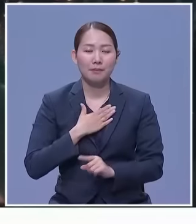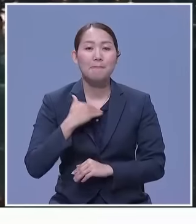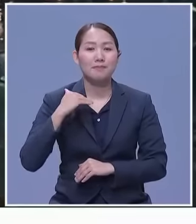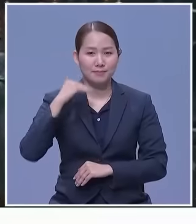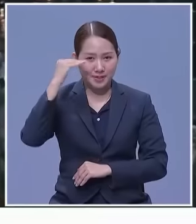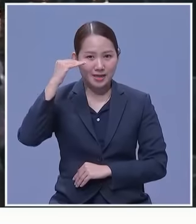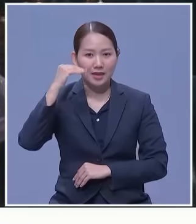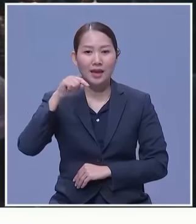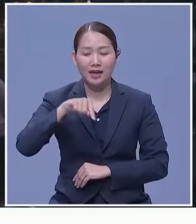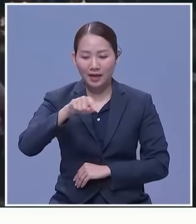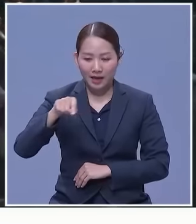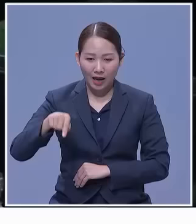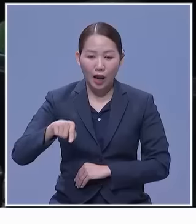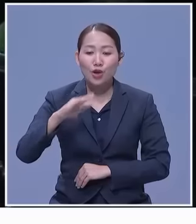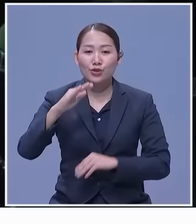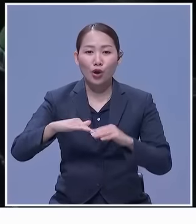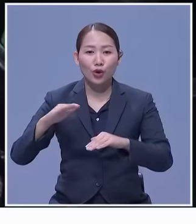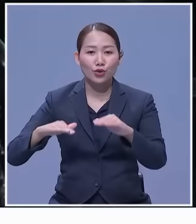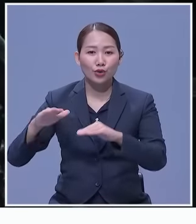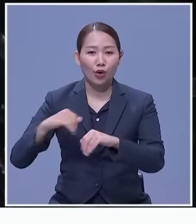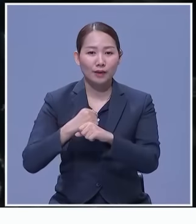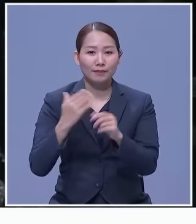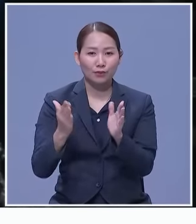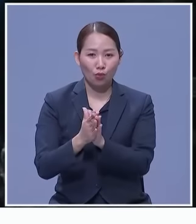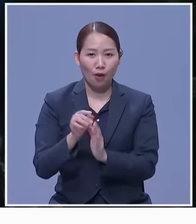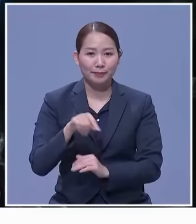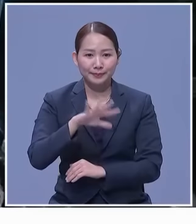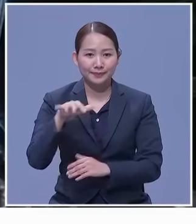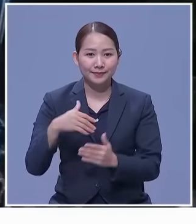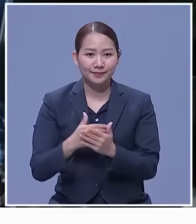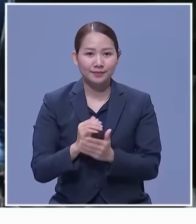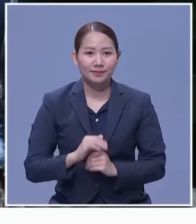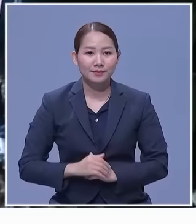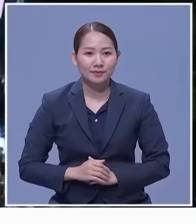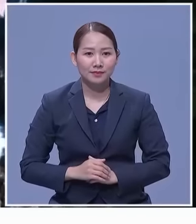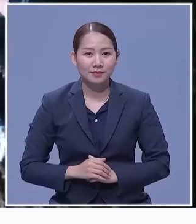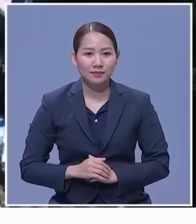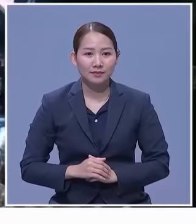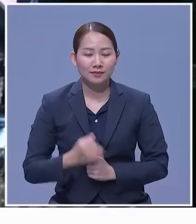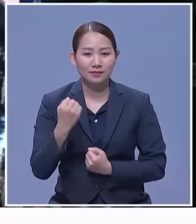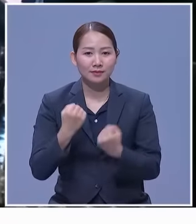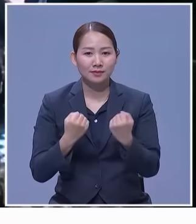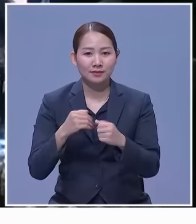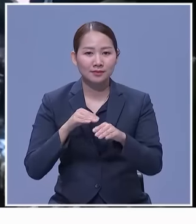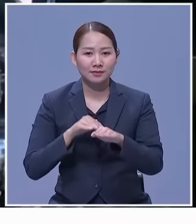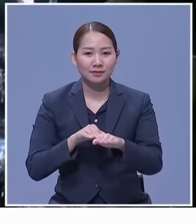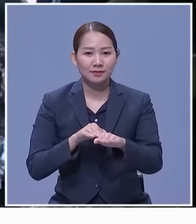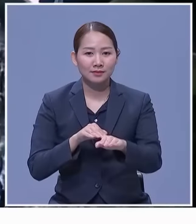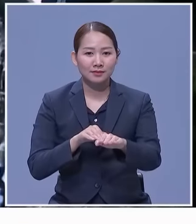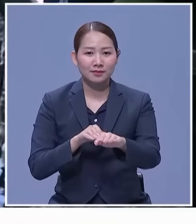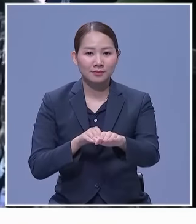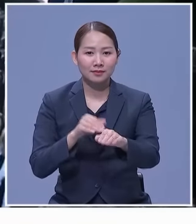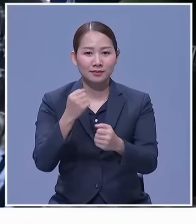ต้บังคับบัญชาเป็นทรัพยากรที่มีค่า ขบวนแรกนะครับเป็นขบวนรถยานเกาะจากกองบัญชาการตำรวจตระเวนชายแดนครับคือรถยานเก